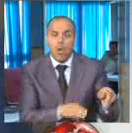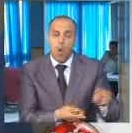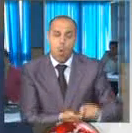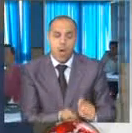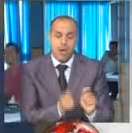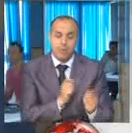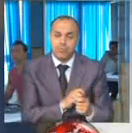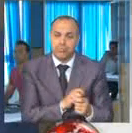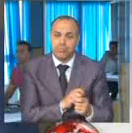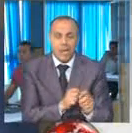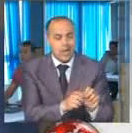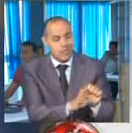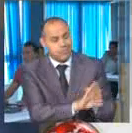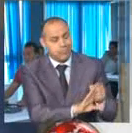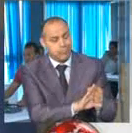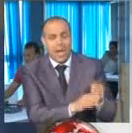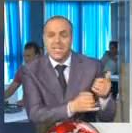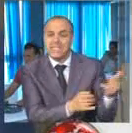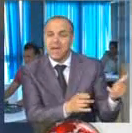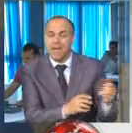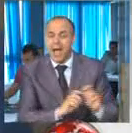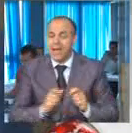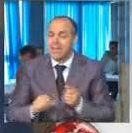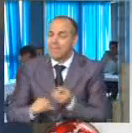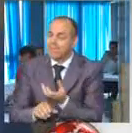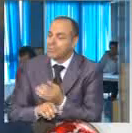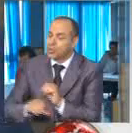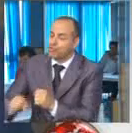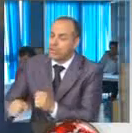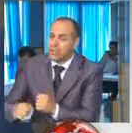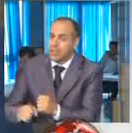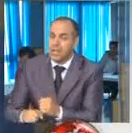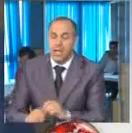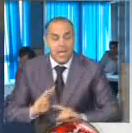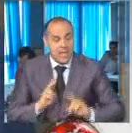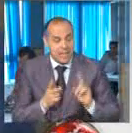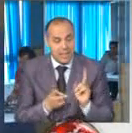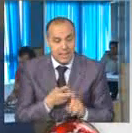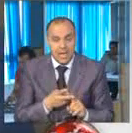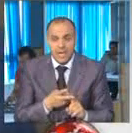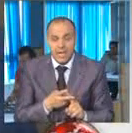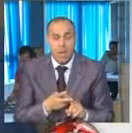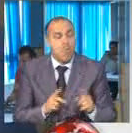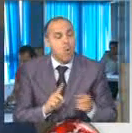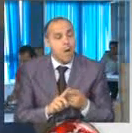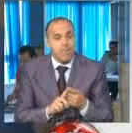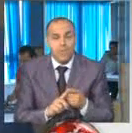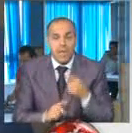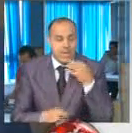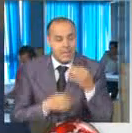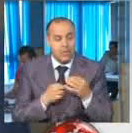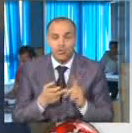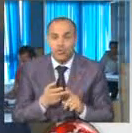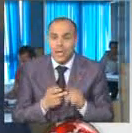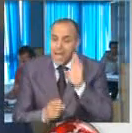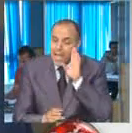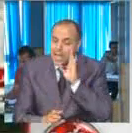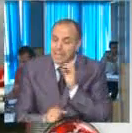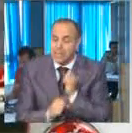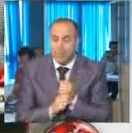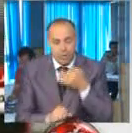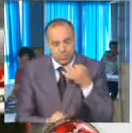تفرض قيود على مستوى الوصول إلى المعلومة ونشر المعلومة. يبقى المعيار الثاني هو معيار أساسي، نتحدث هنا على أخلاقية